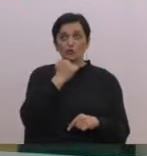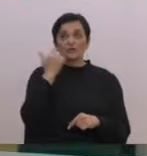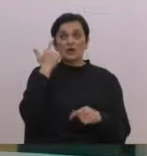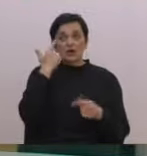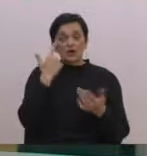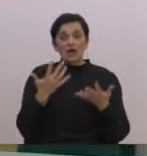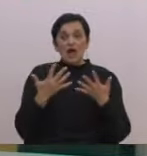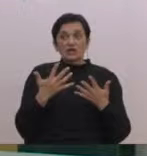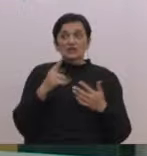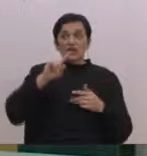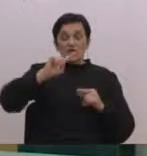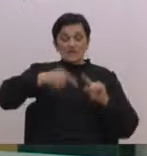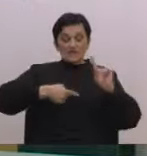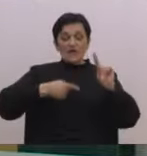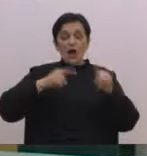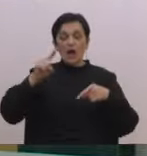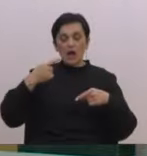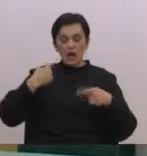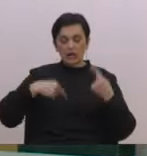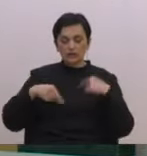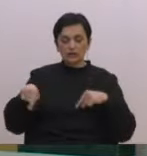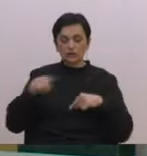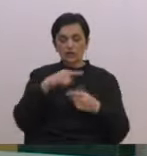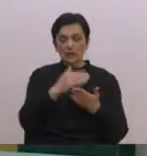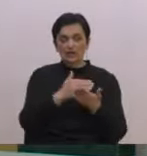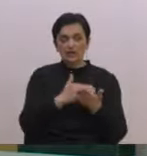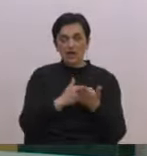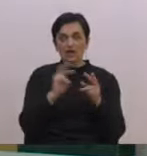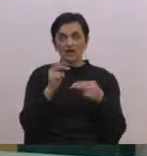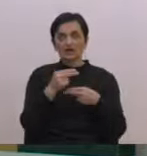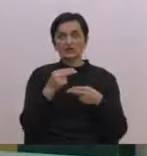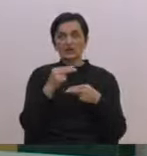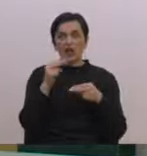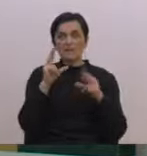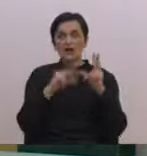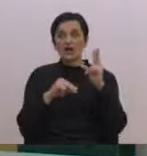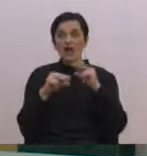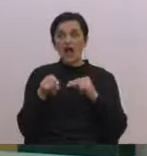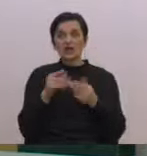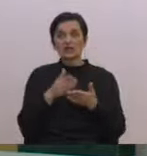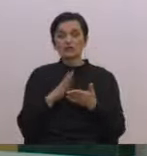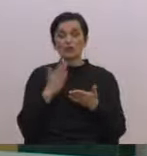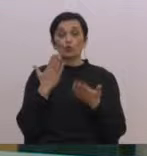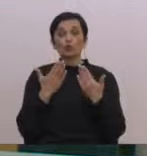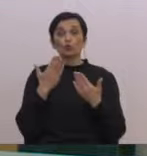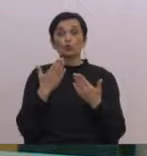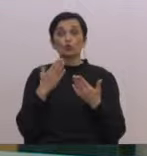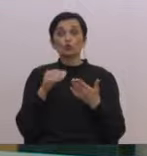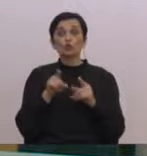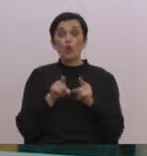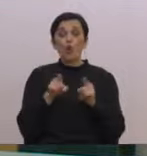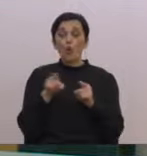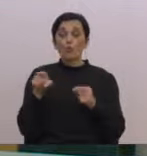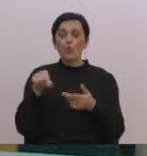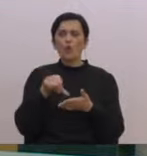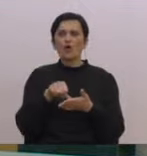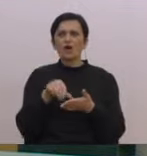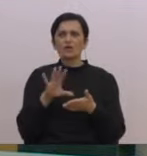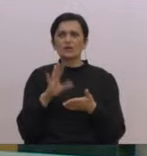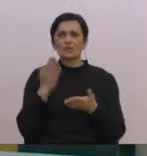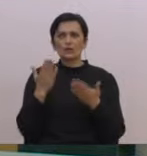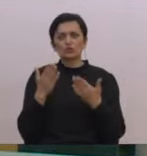bea, baldebule, pentru că la seagua, că reglementul este magatualist în emulierare, tu care are streba opoziția, tu care